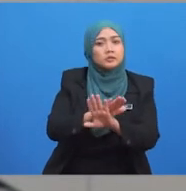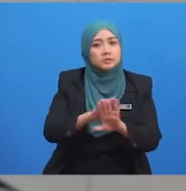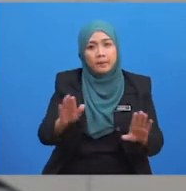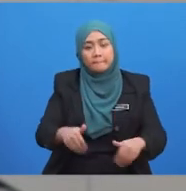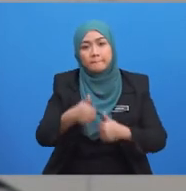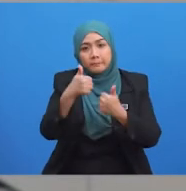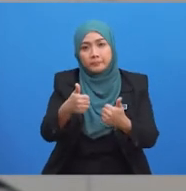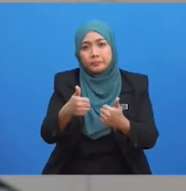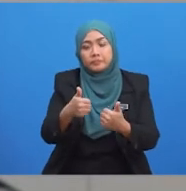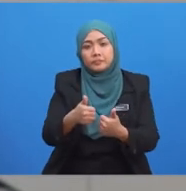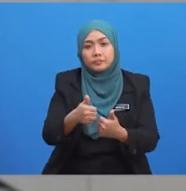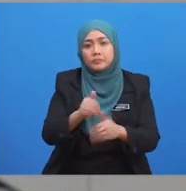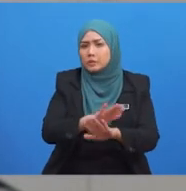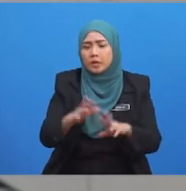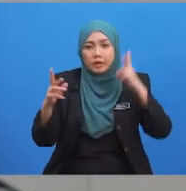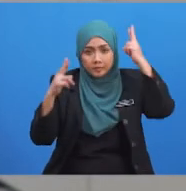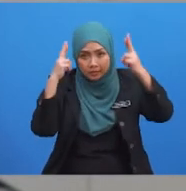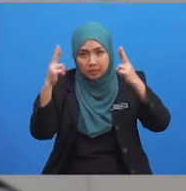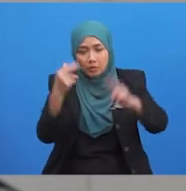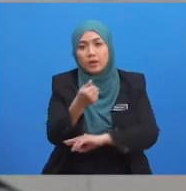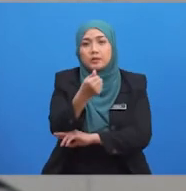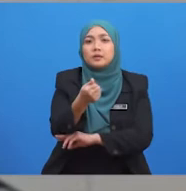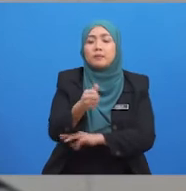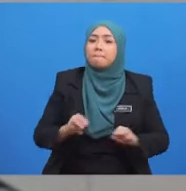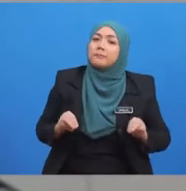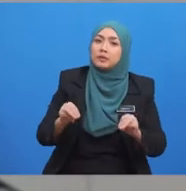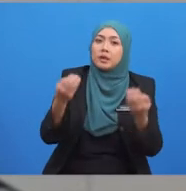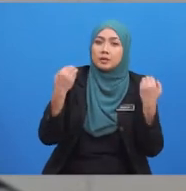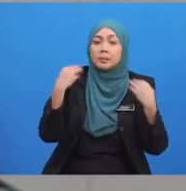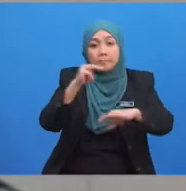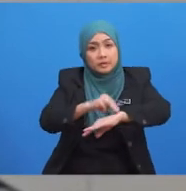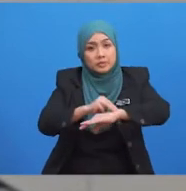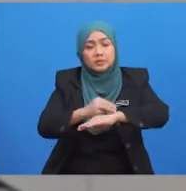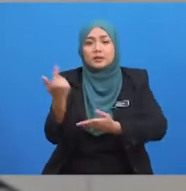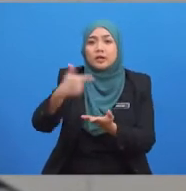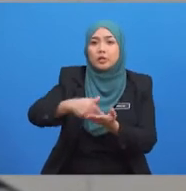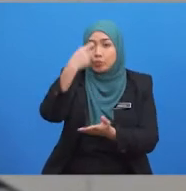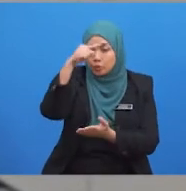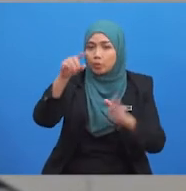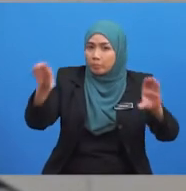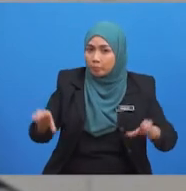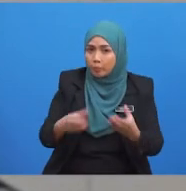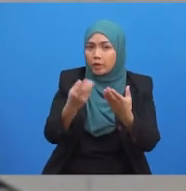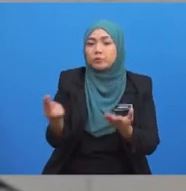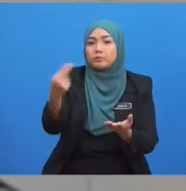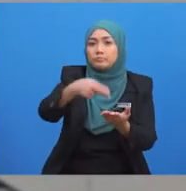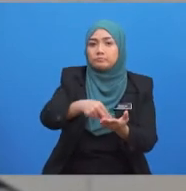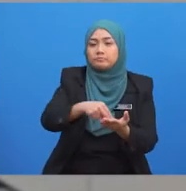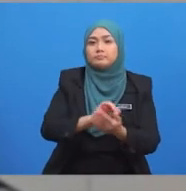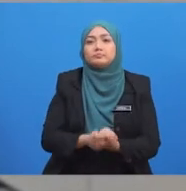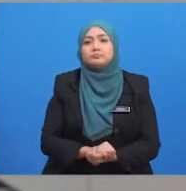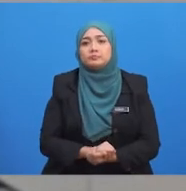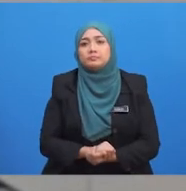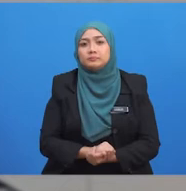berjaya, jangan risau. Anda masih ada masa lagi untuk membuat ulang kaji.